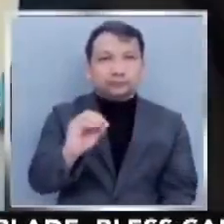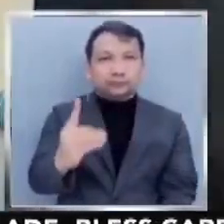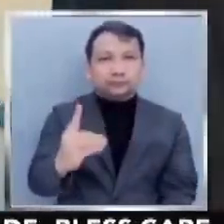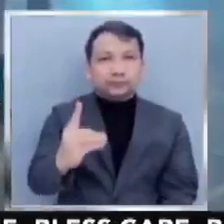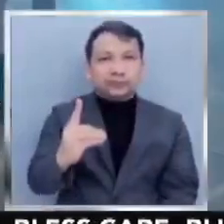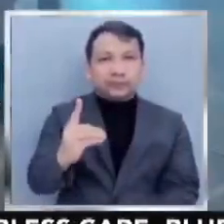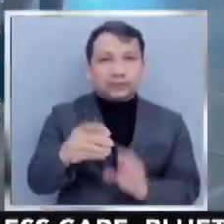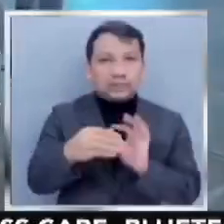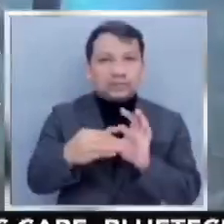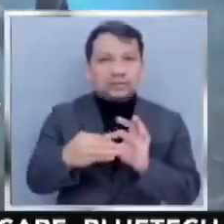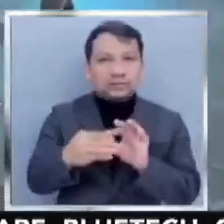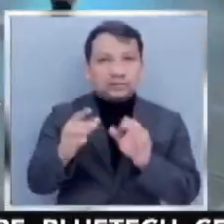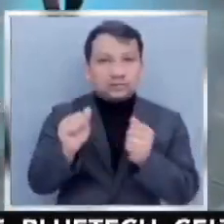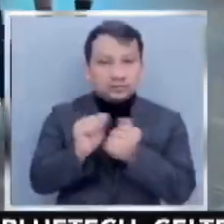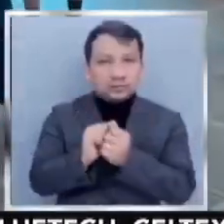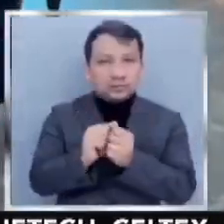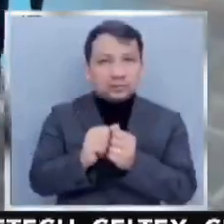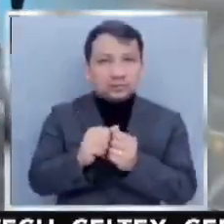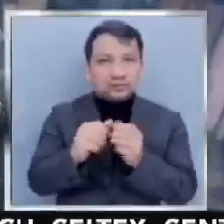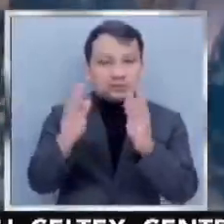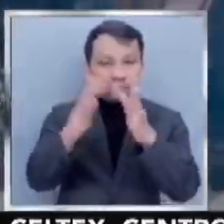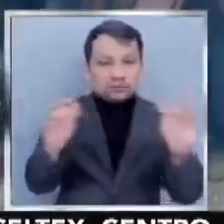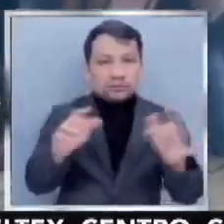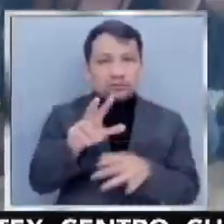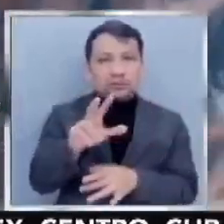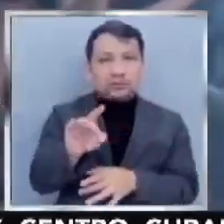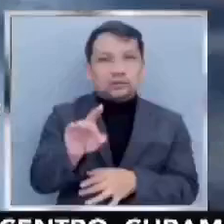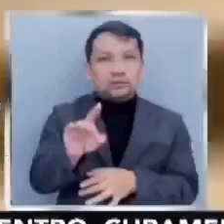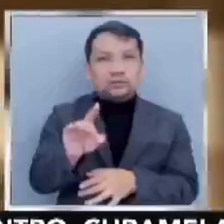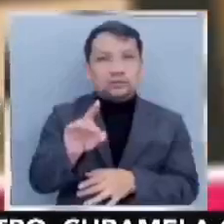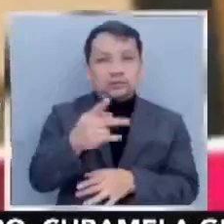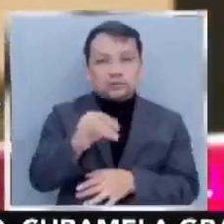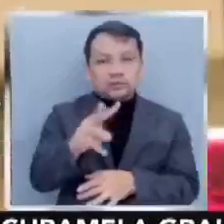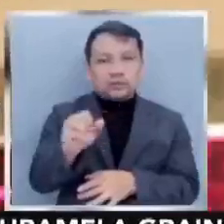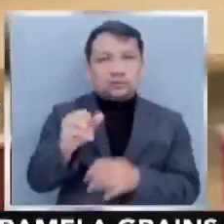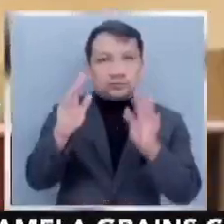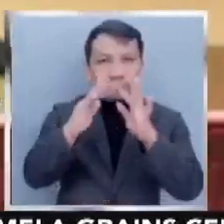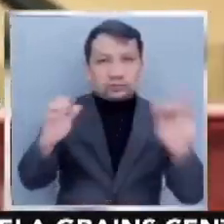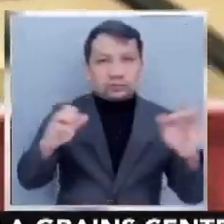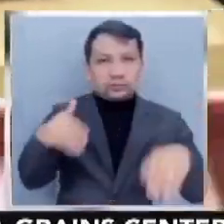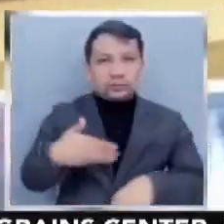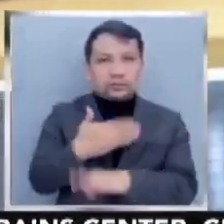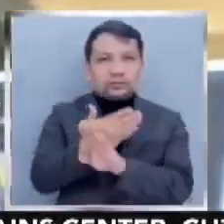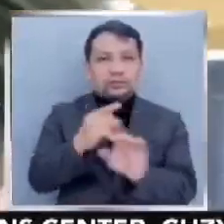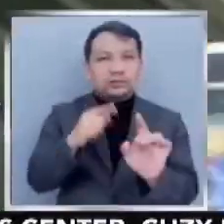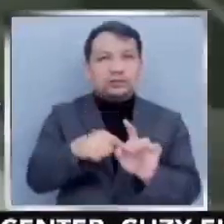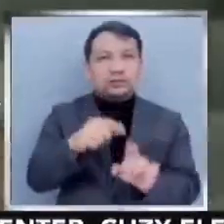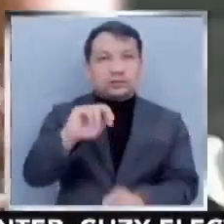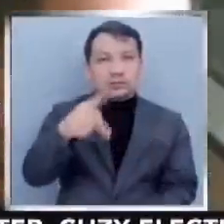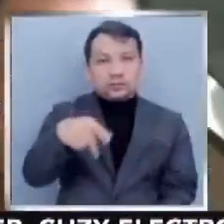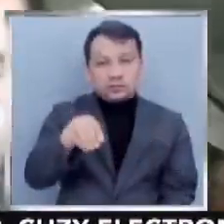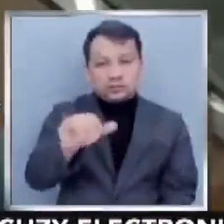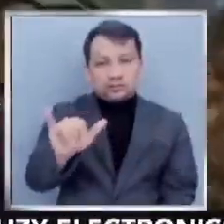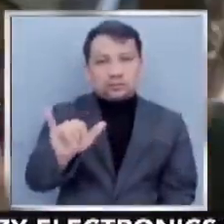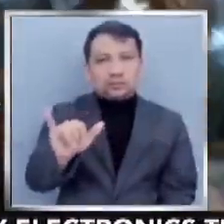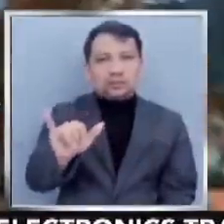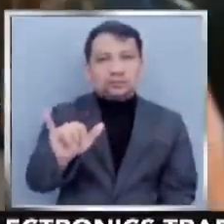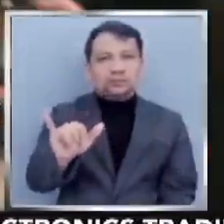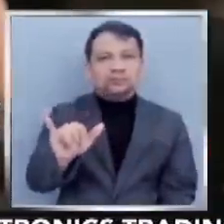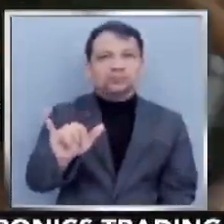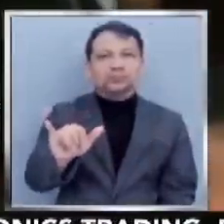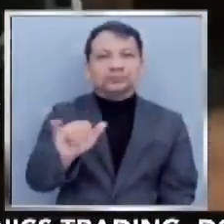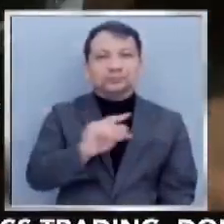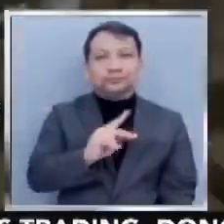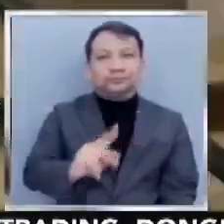Show kasabay ng 38th Kadayawan Festival sa Davao City. Tinangunahan niya ni Napoy himself, Kapuso Primetime King Ding